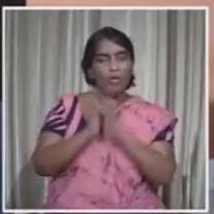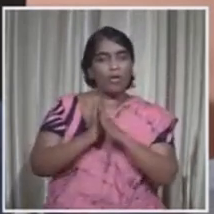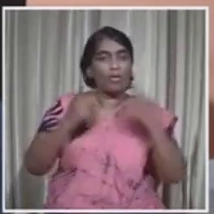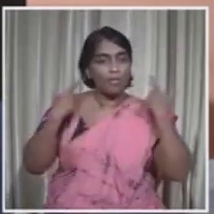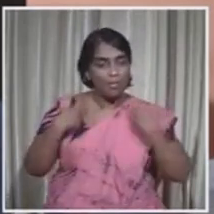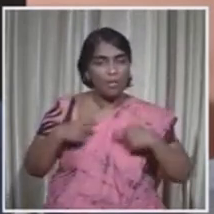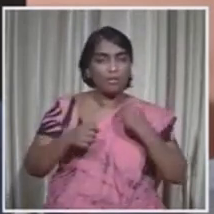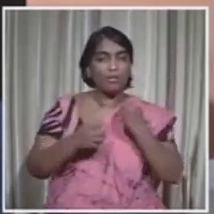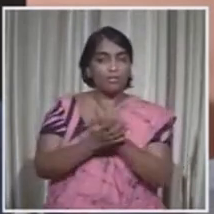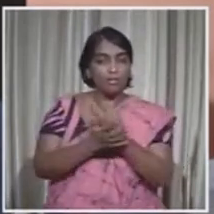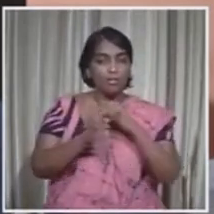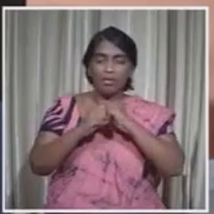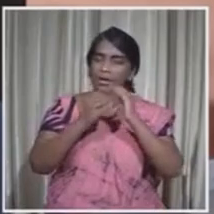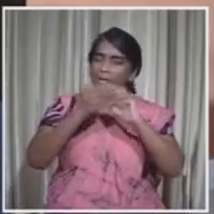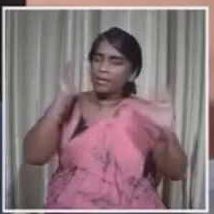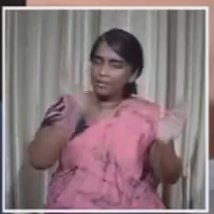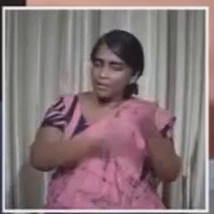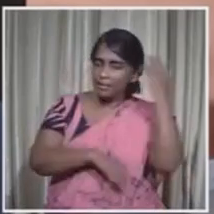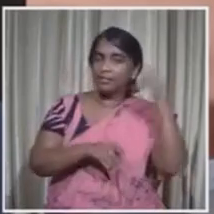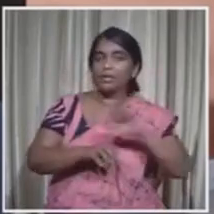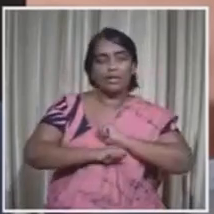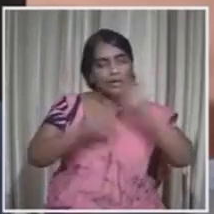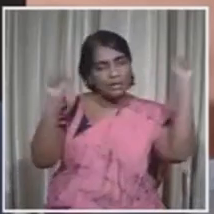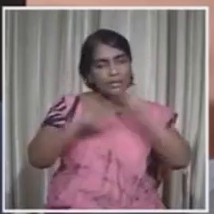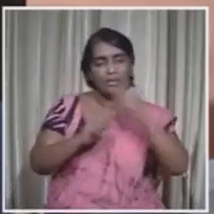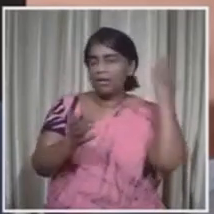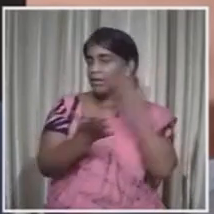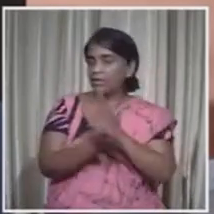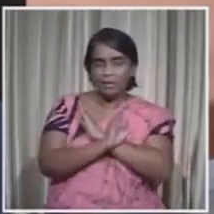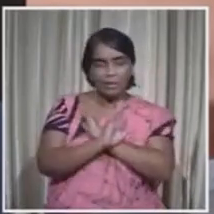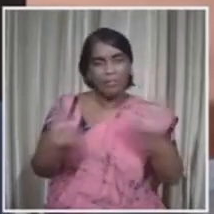පොදුජන පෙරමුණ ආණ්ඩුව ගෙදර යනකල් මේ උද්ඝෝෂණ නවත්තන්න එපා.